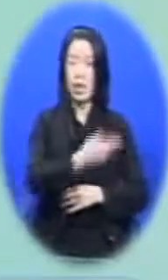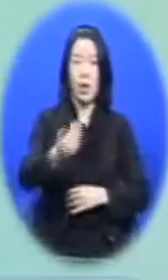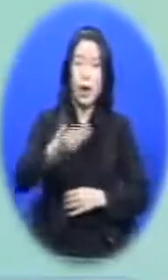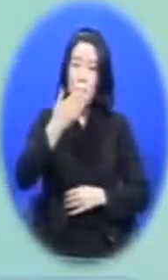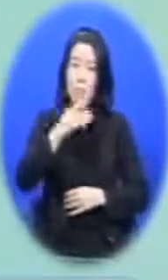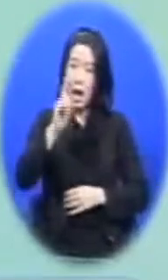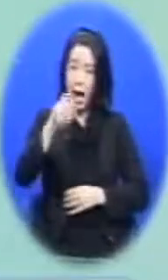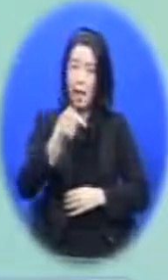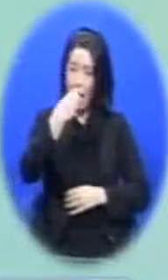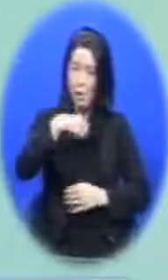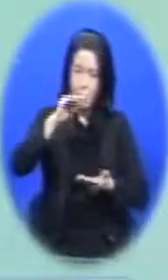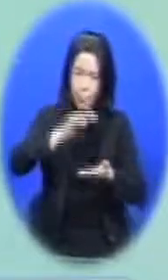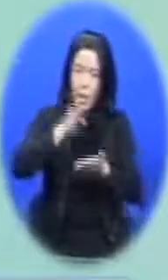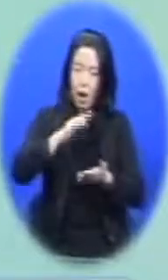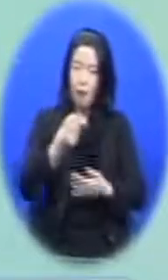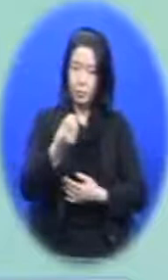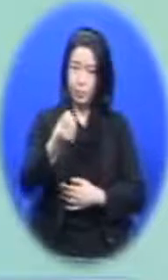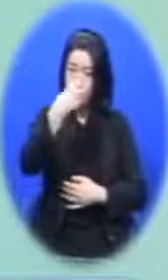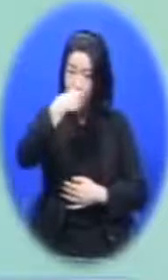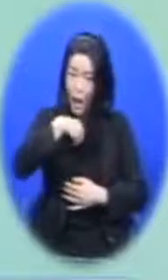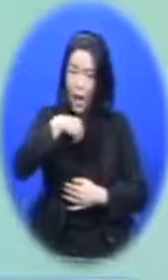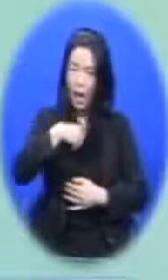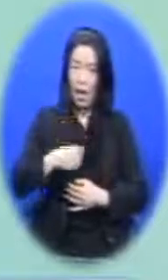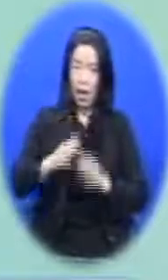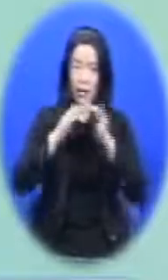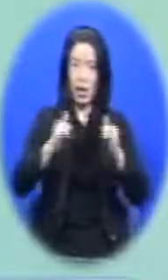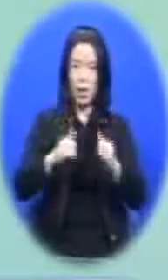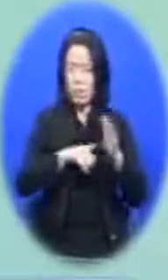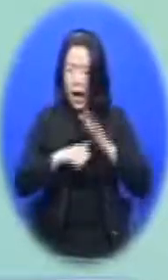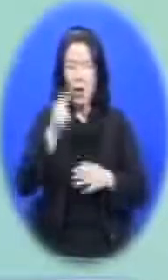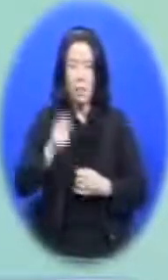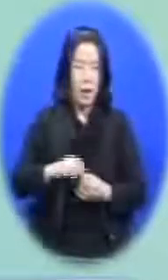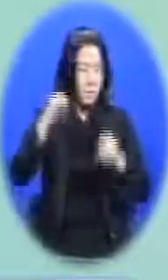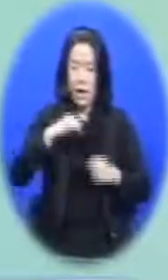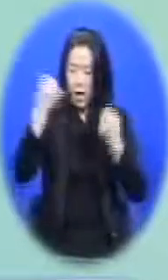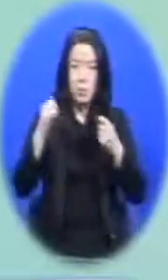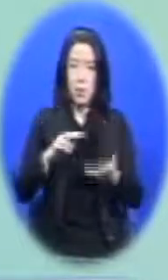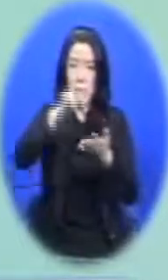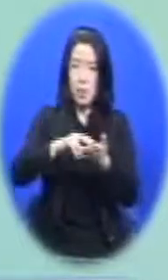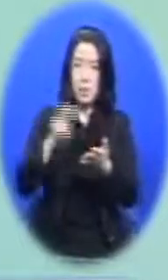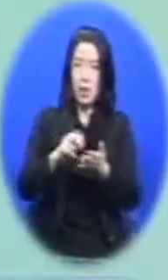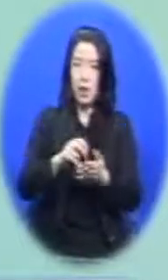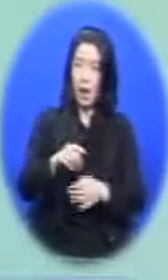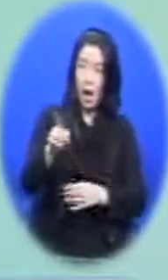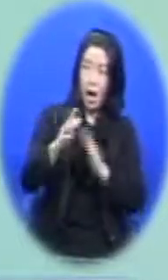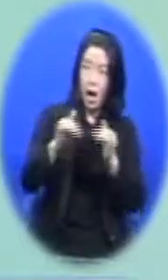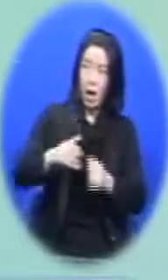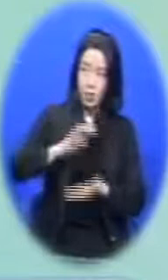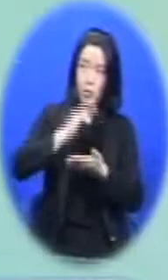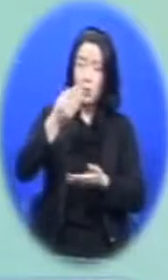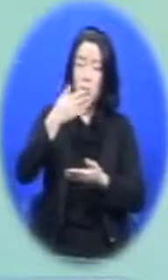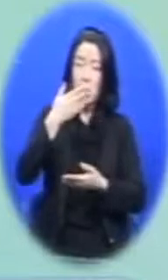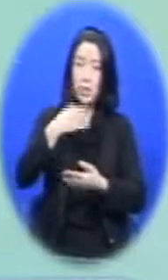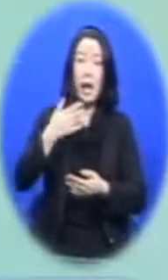음식을 하나 먹어도 뜨거운 음식을 이렇게 먹으면 그냥 사람이 견디지 못해서 막, 아, 이 사람이 뜨거운 거 먹었구나 하는 걸 알 수